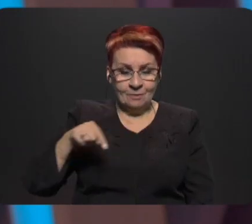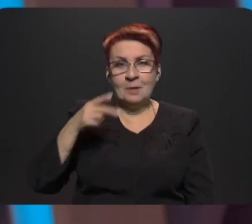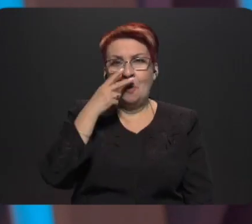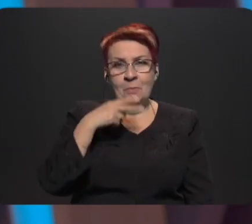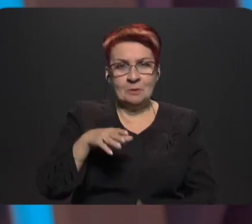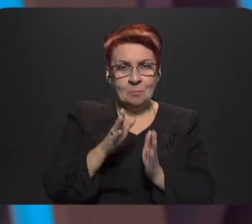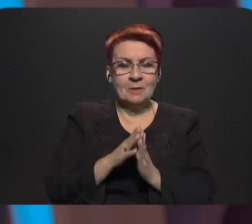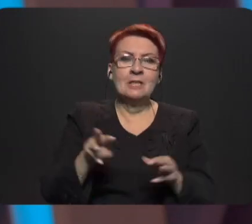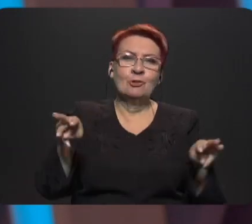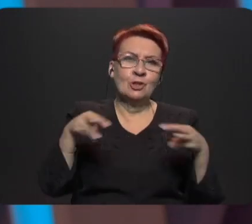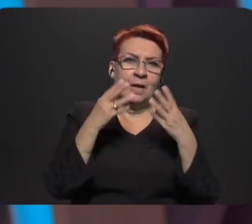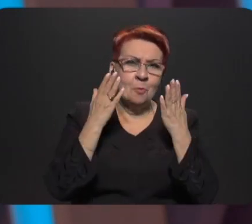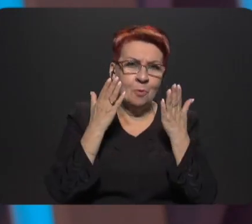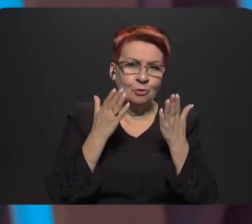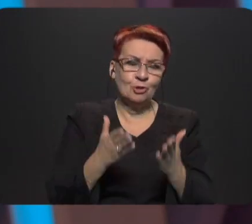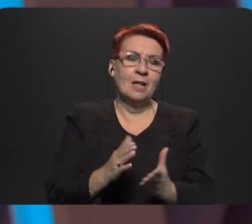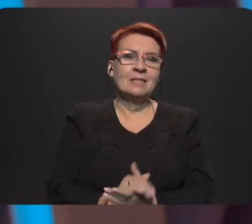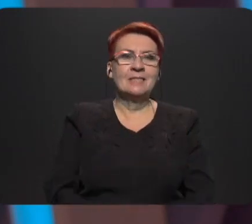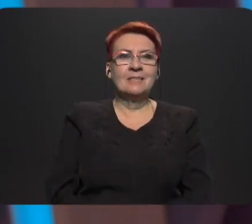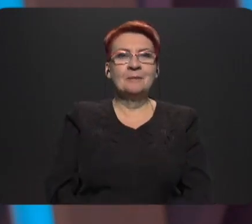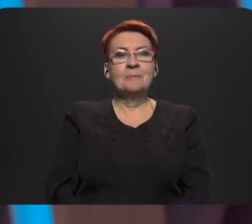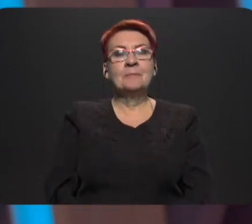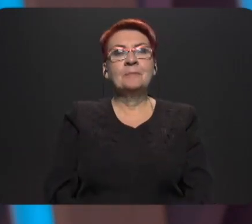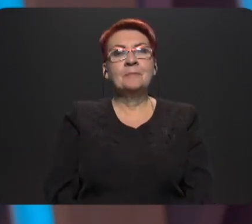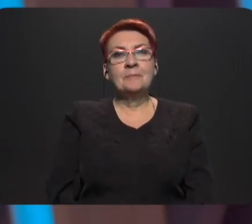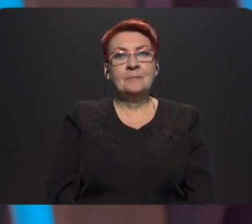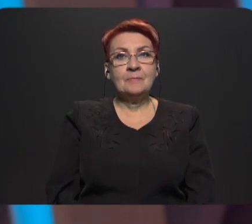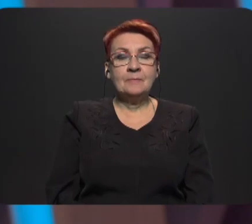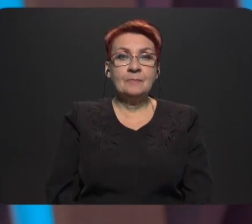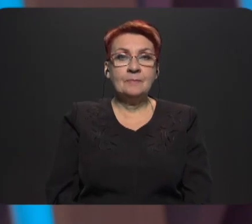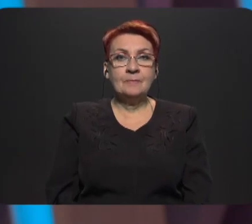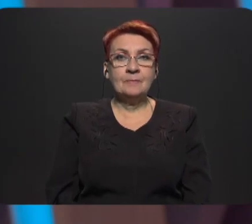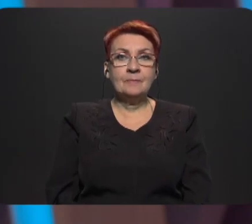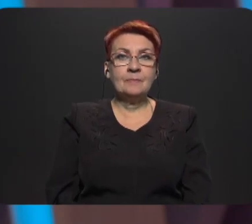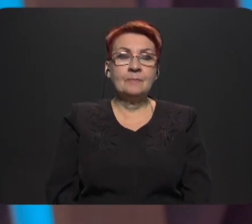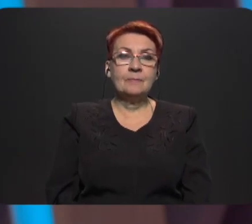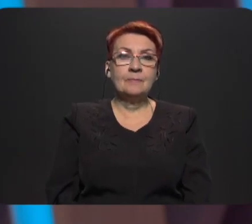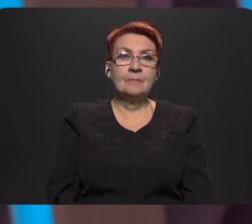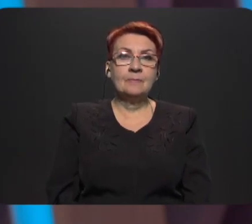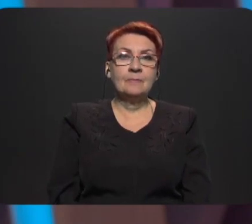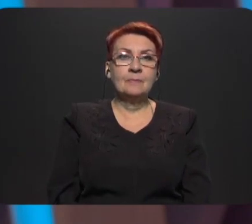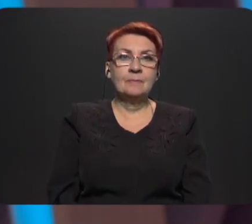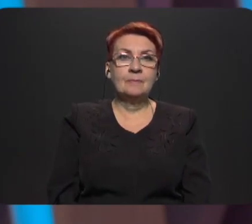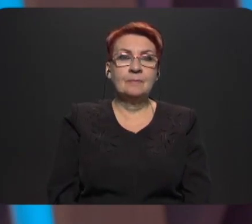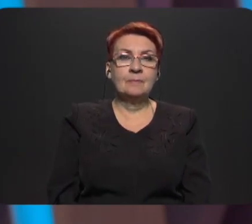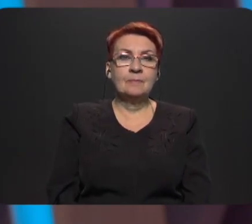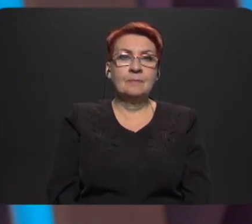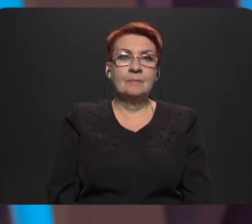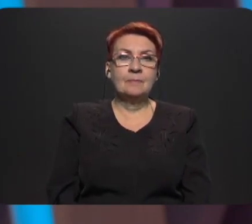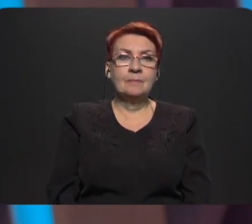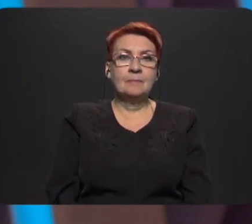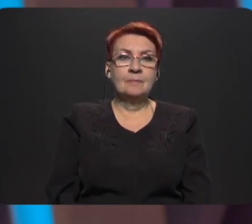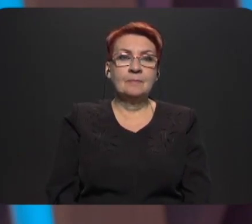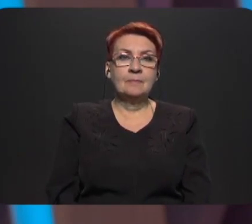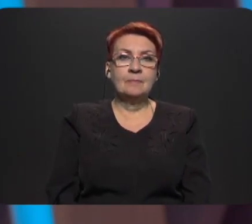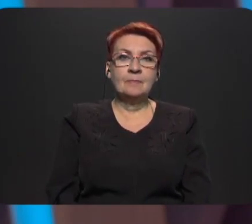нам в скайпе. Для этого в поисковой строчке набирайте два слова «Ответ священника». Ну и вы можете записать заранее и прислать к нам свой видео-вопрос, например,